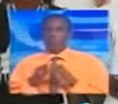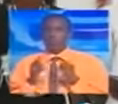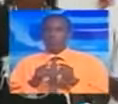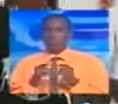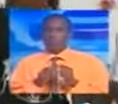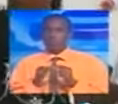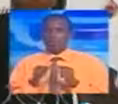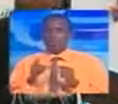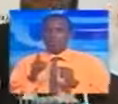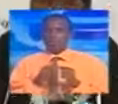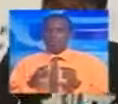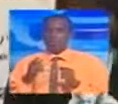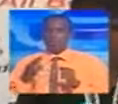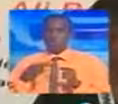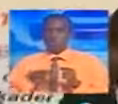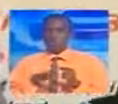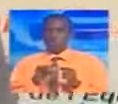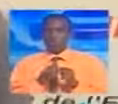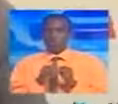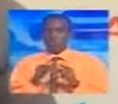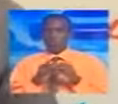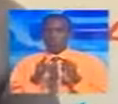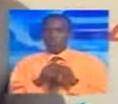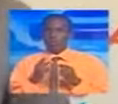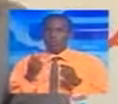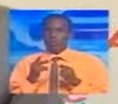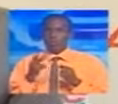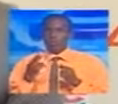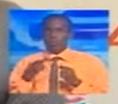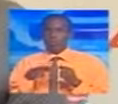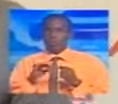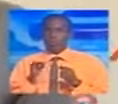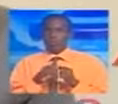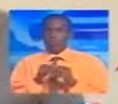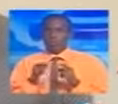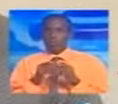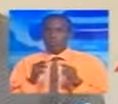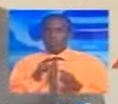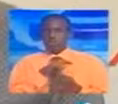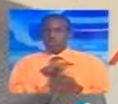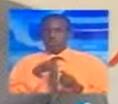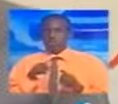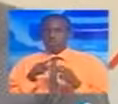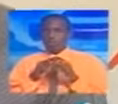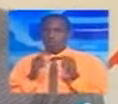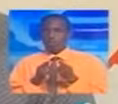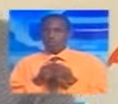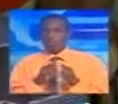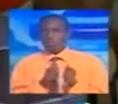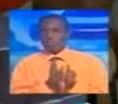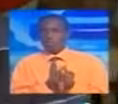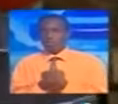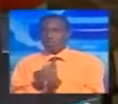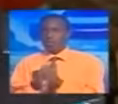le ministre, mérite des encouragements des autorités publiques et qui est aussi originaire de Gobaad. Nous sommes disposés à accompagner à titre de ce